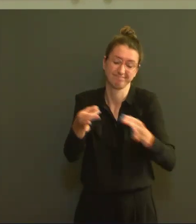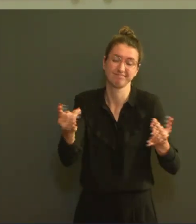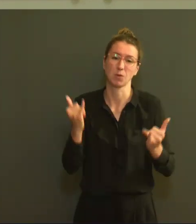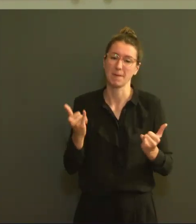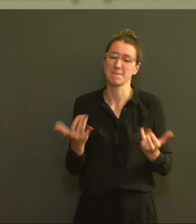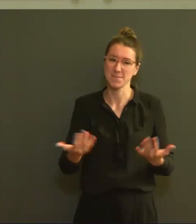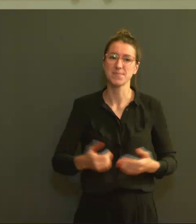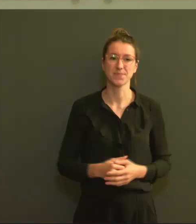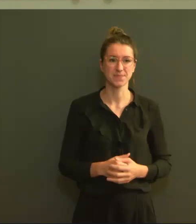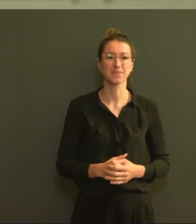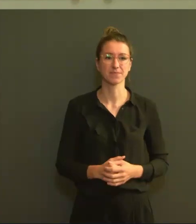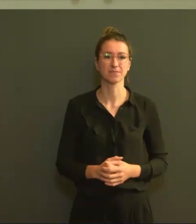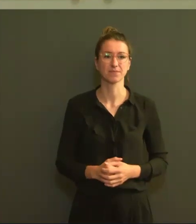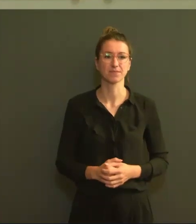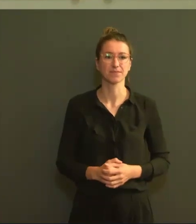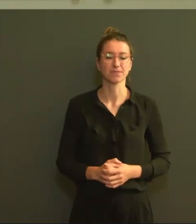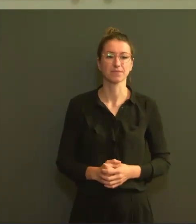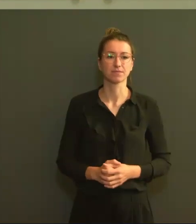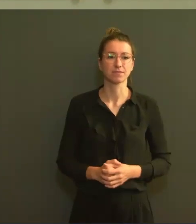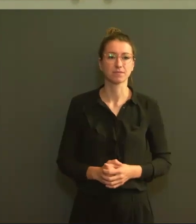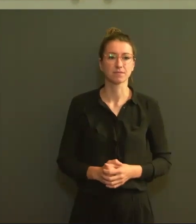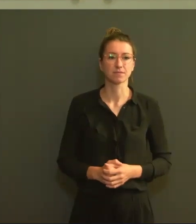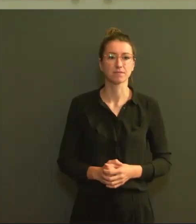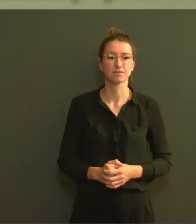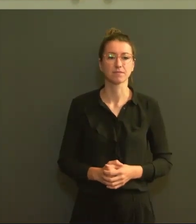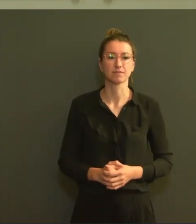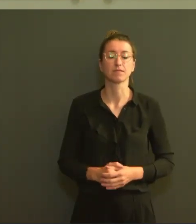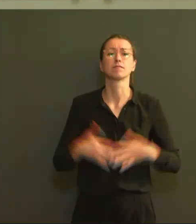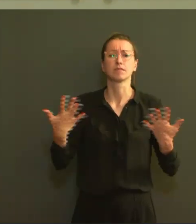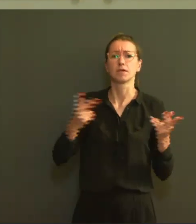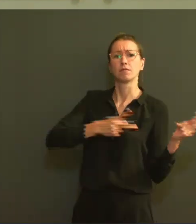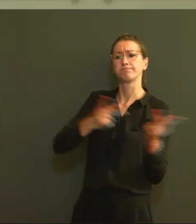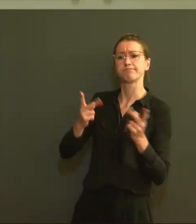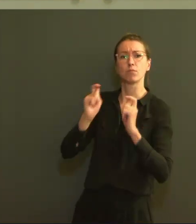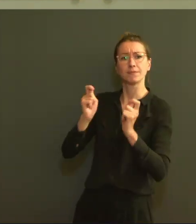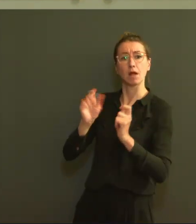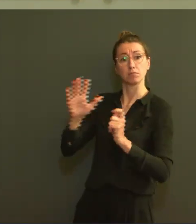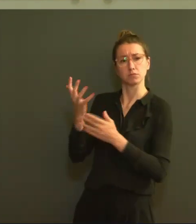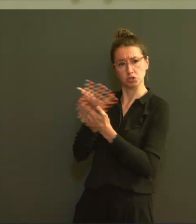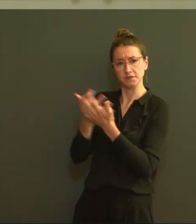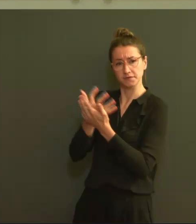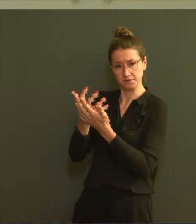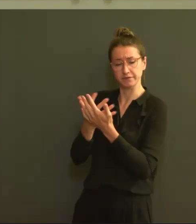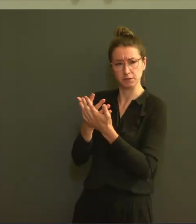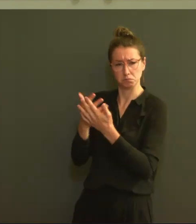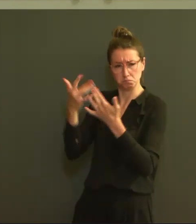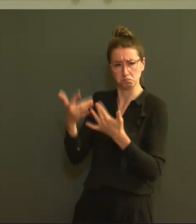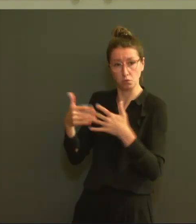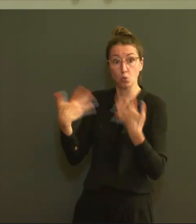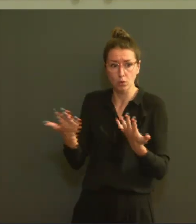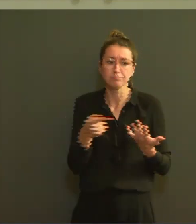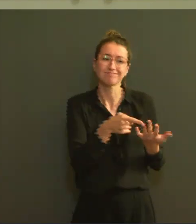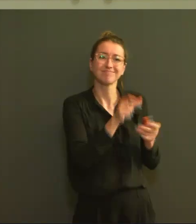Alors on peut également calculer ce RT en fonction du nombre de tests PCR positifs, ce qui peut être intéressant quand le taux d'admission